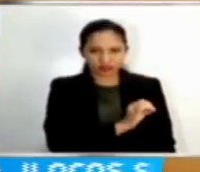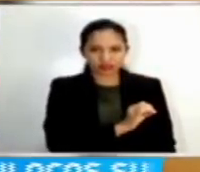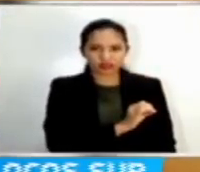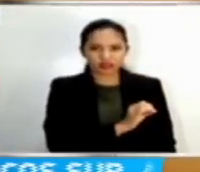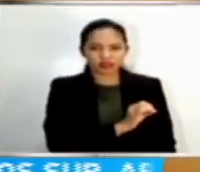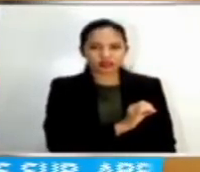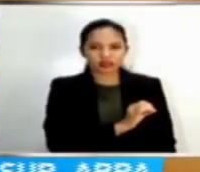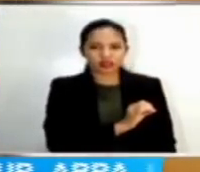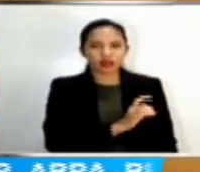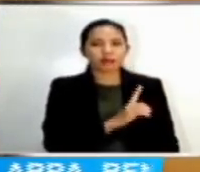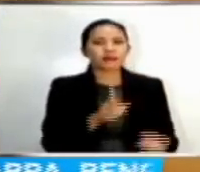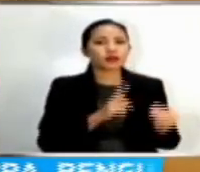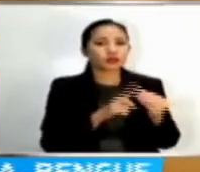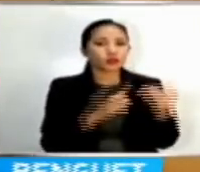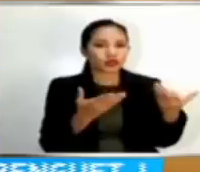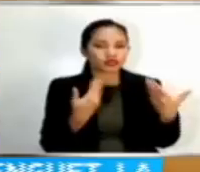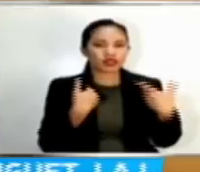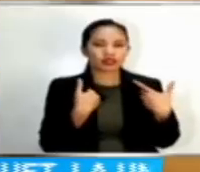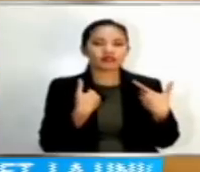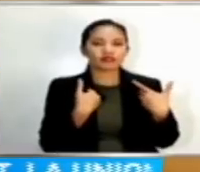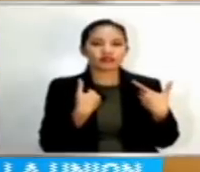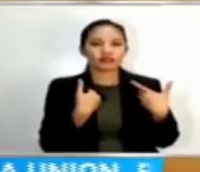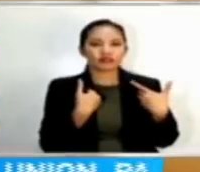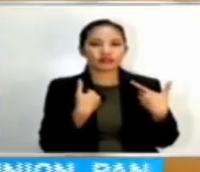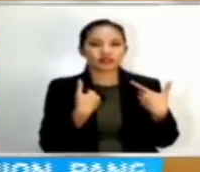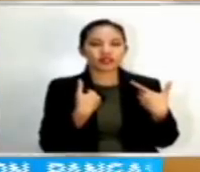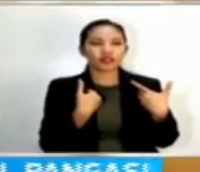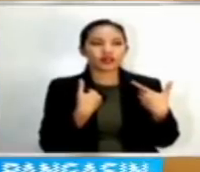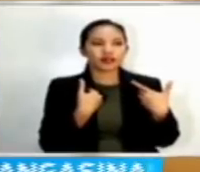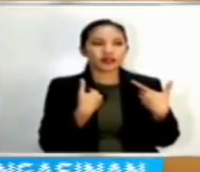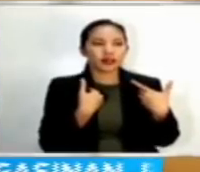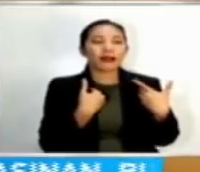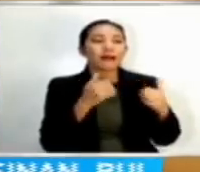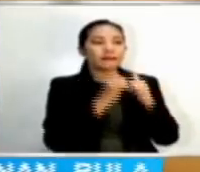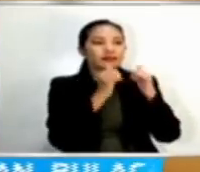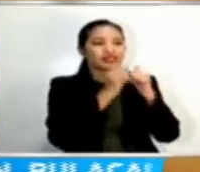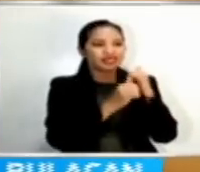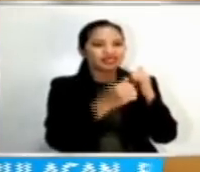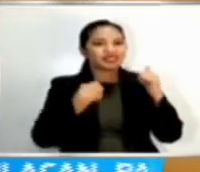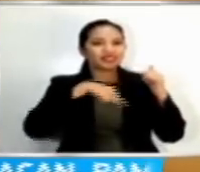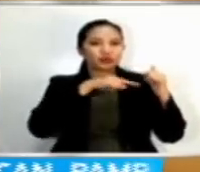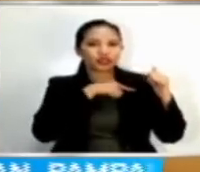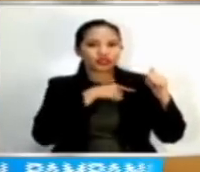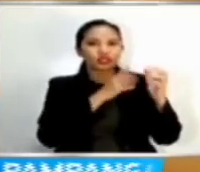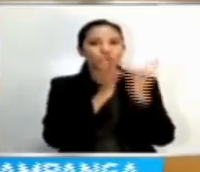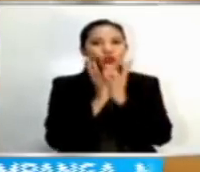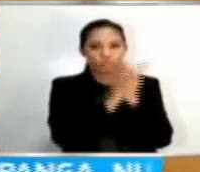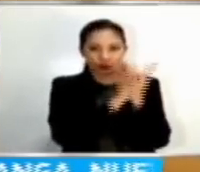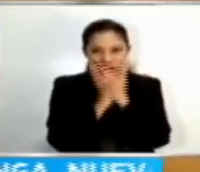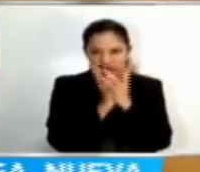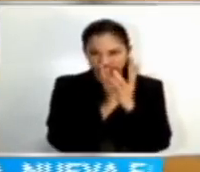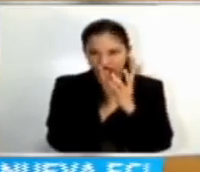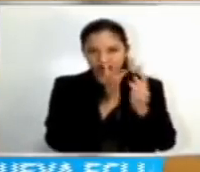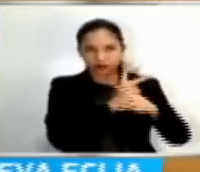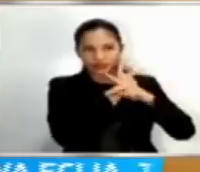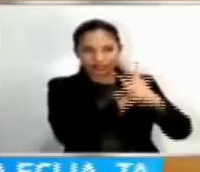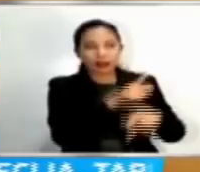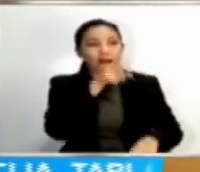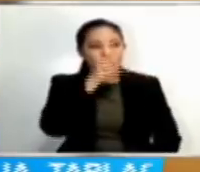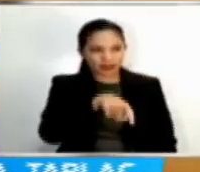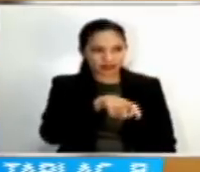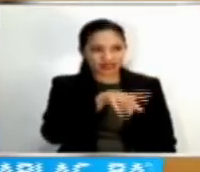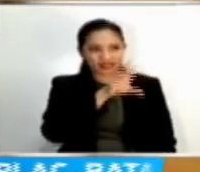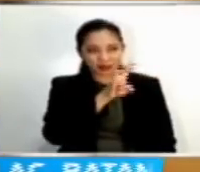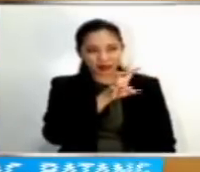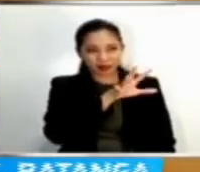basihan, para magkaroon po tayo ng herd immunity. Ano ho ang difference nung dati na numero po na sinasabi ng DOH as compared